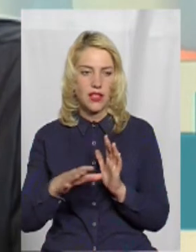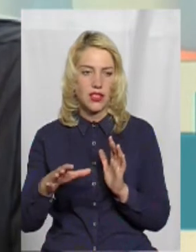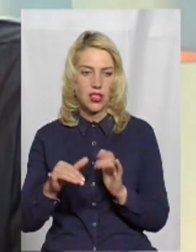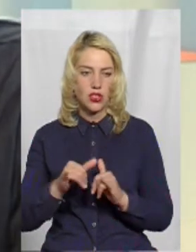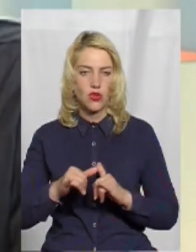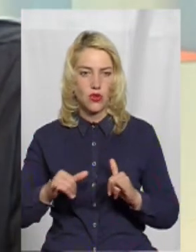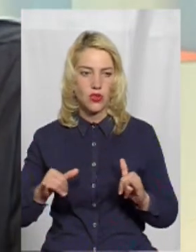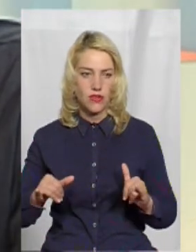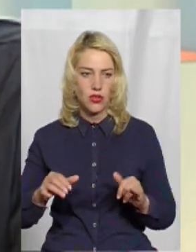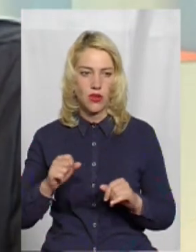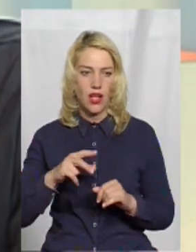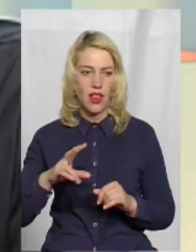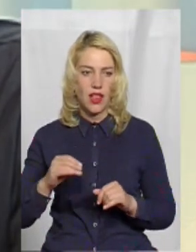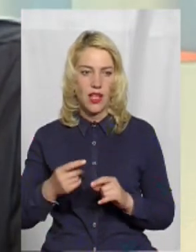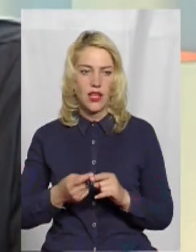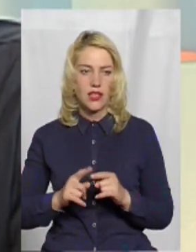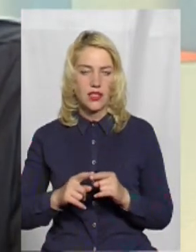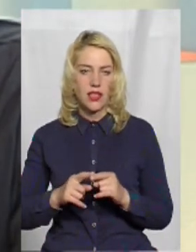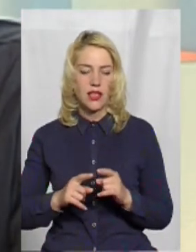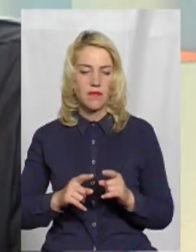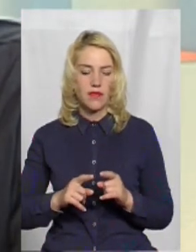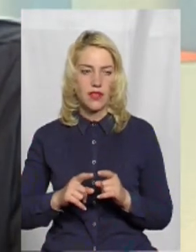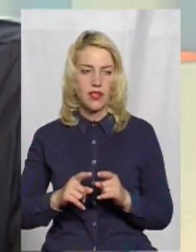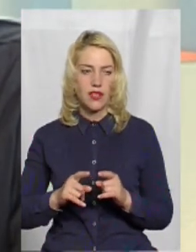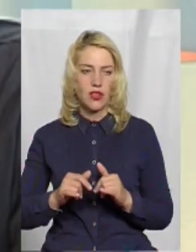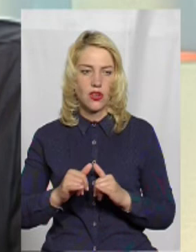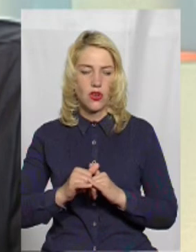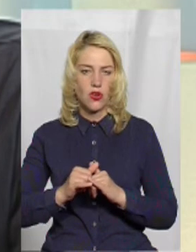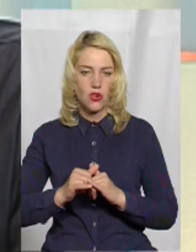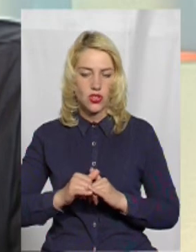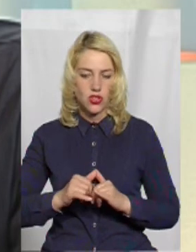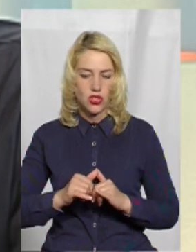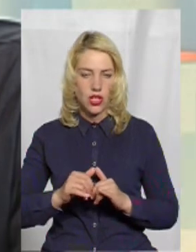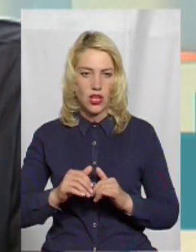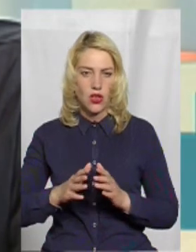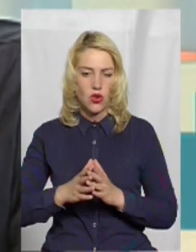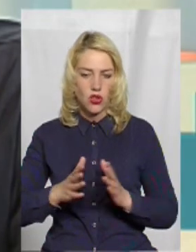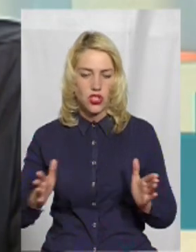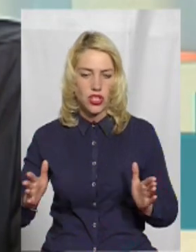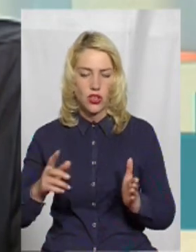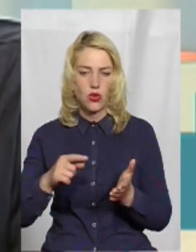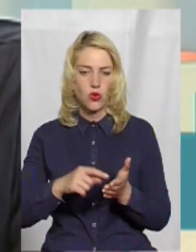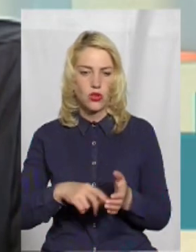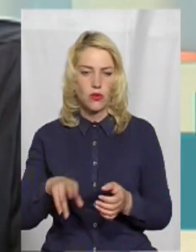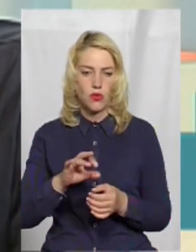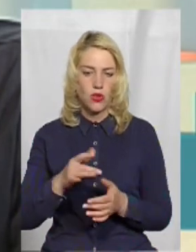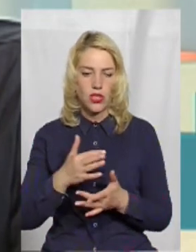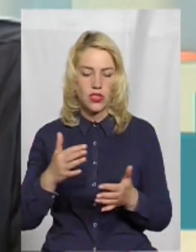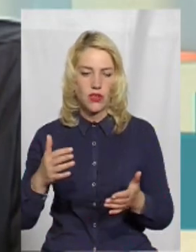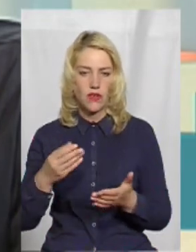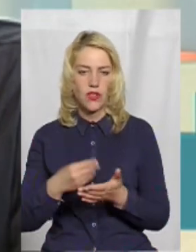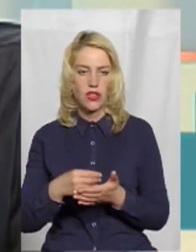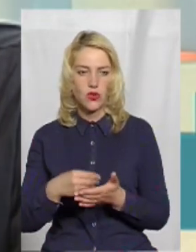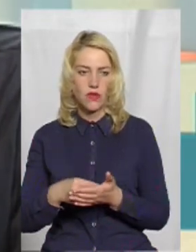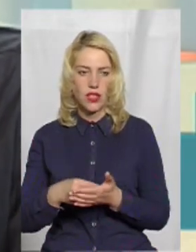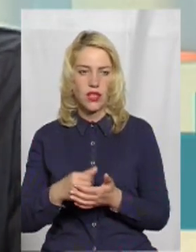енергетичного розвитку. Але це різко розширює доступ до різних сторонніх ресурсів, до різностороннього фінансування.